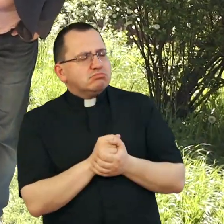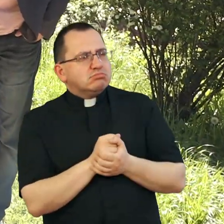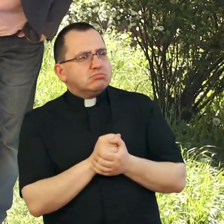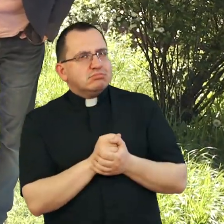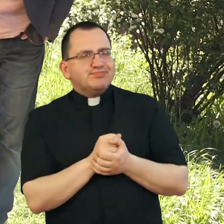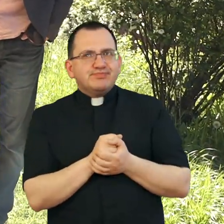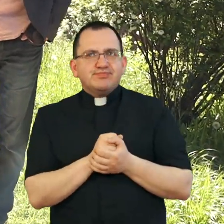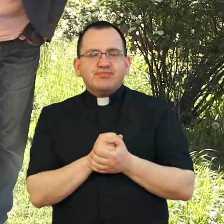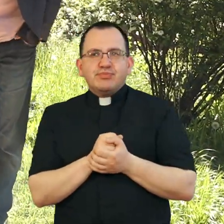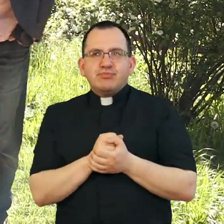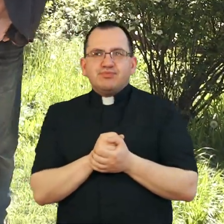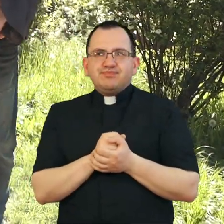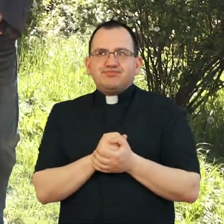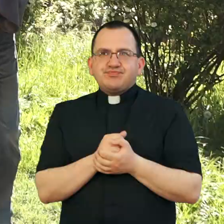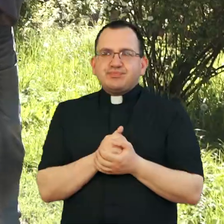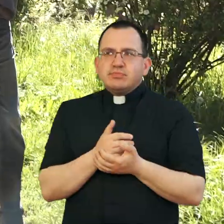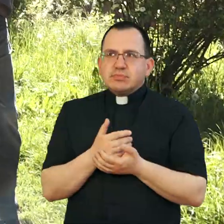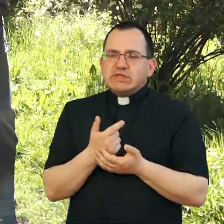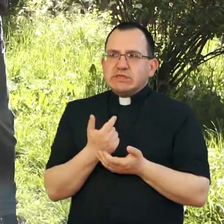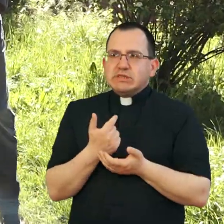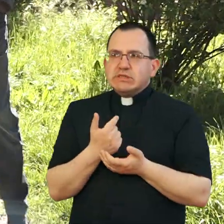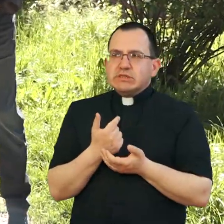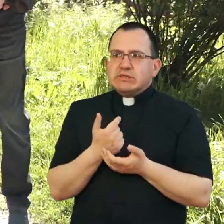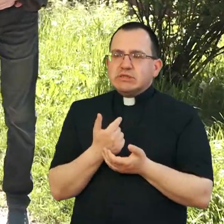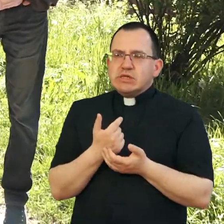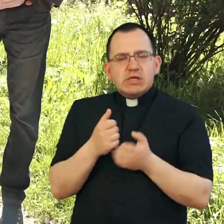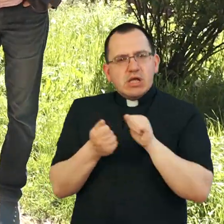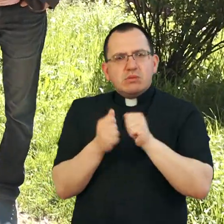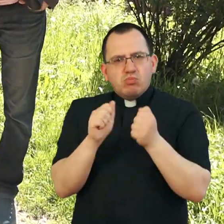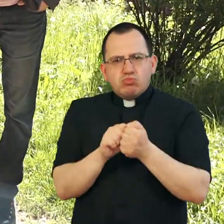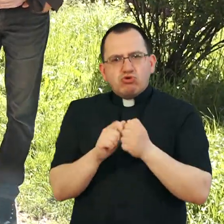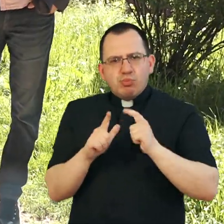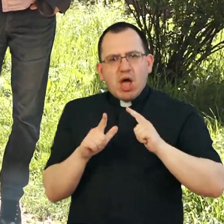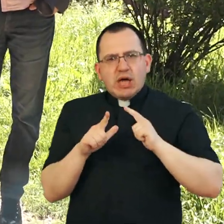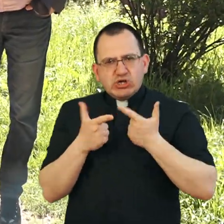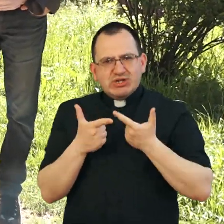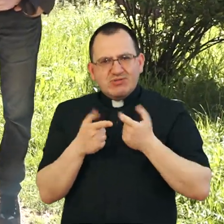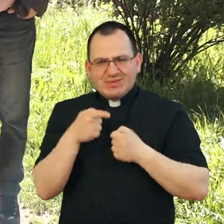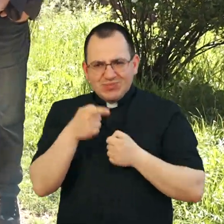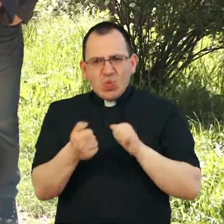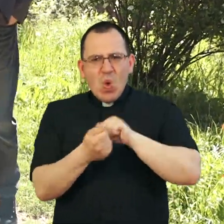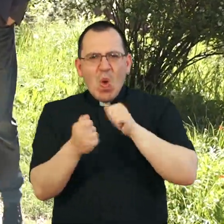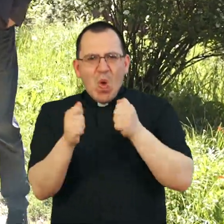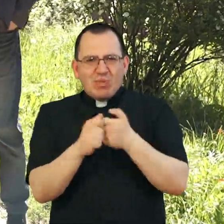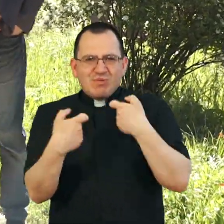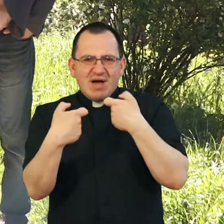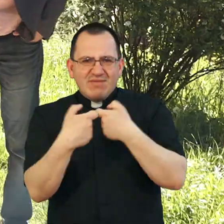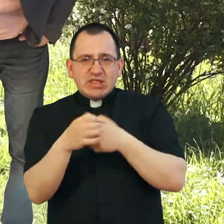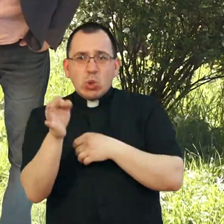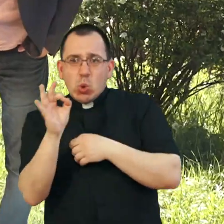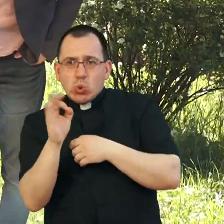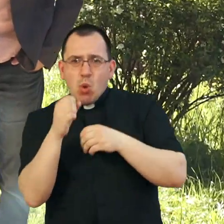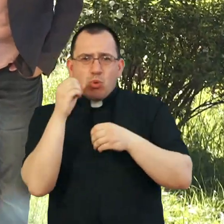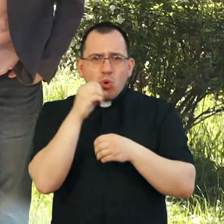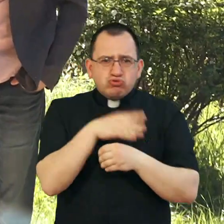život? Pa važno je boriti tu borbu zato što je to borba između dobra i zla, ultimativna borba, jedna od